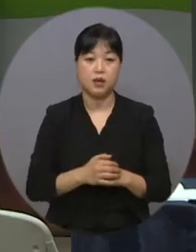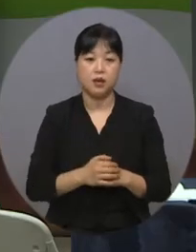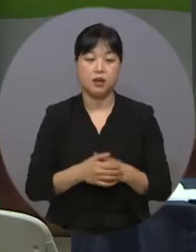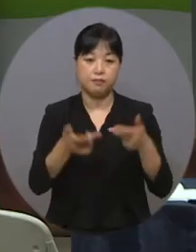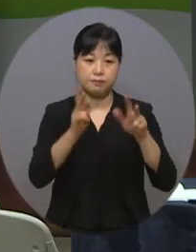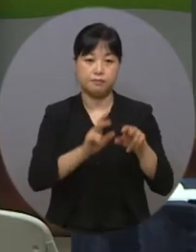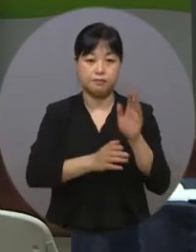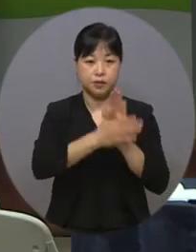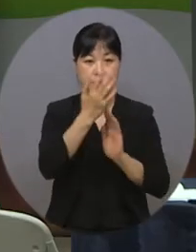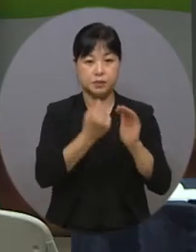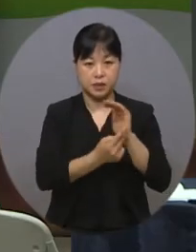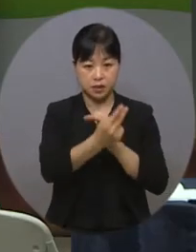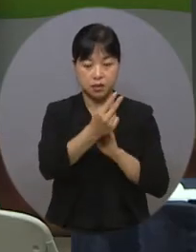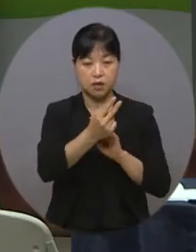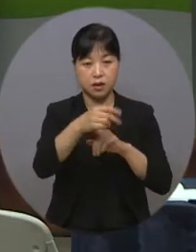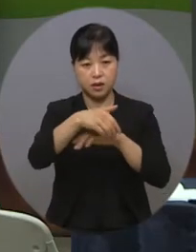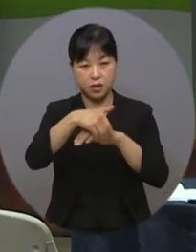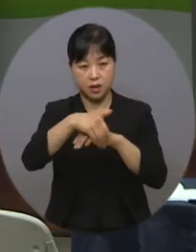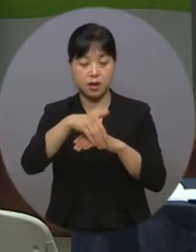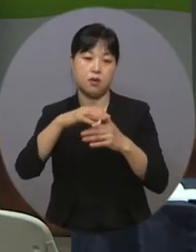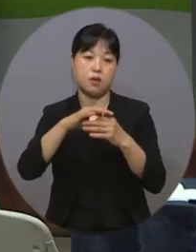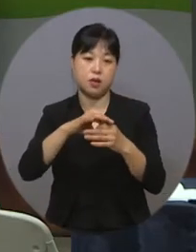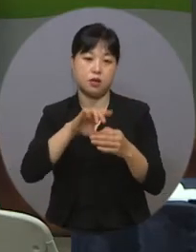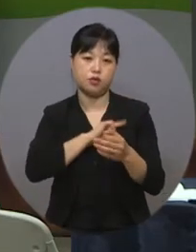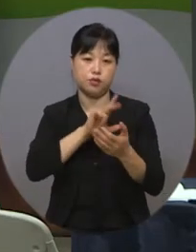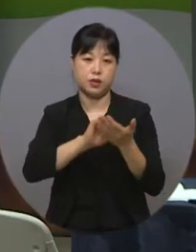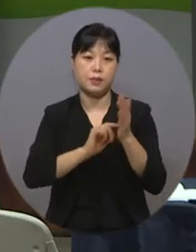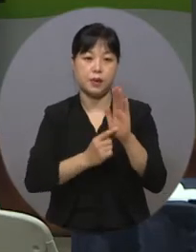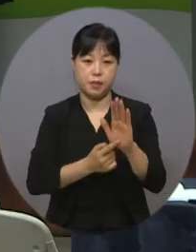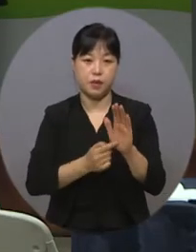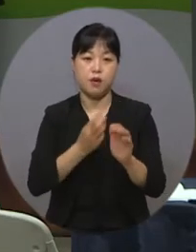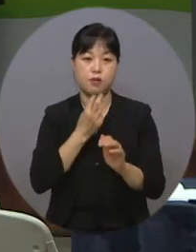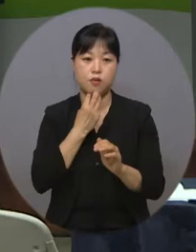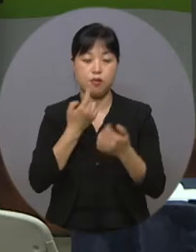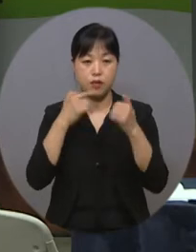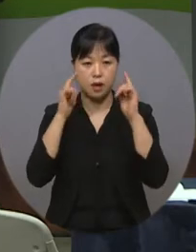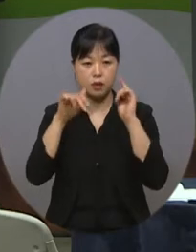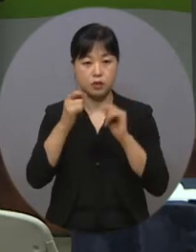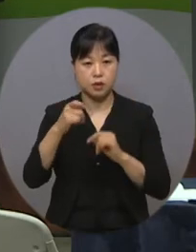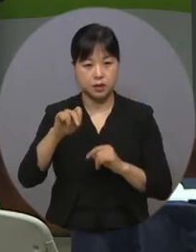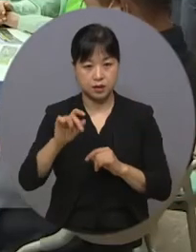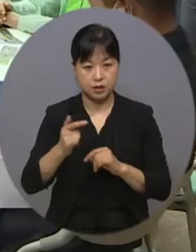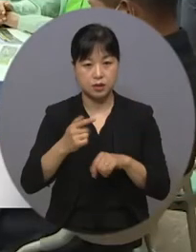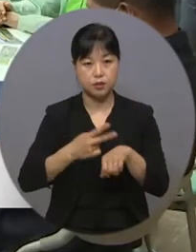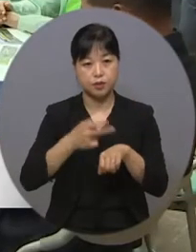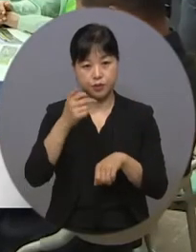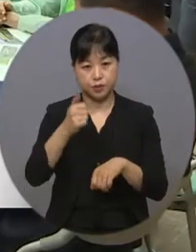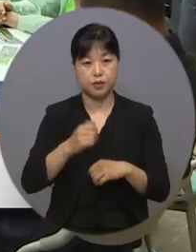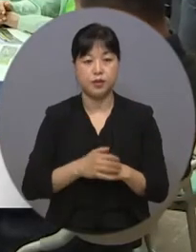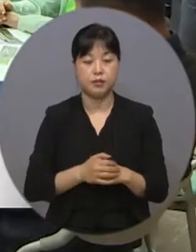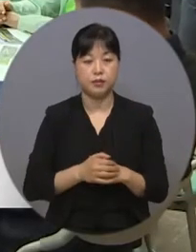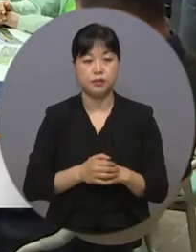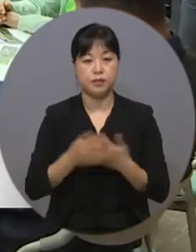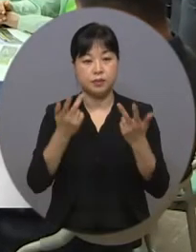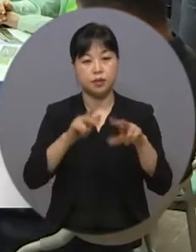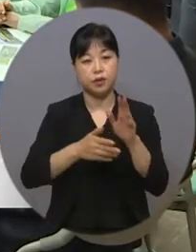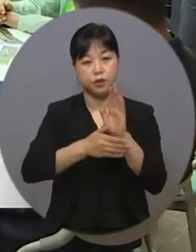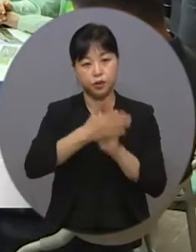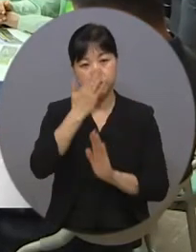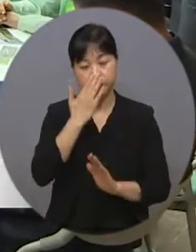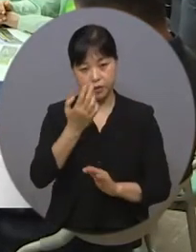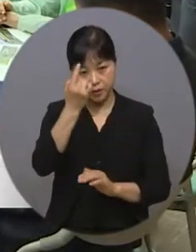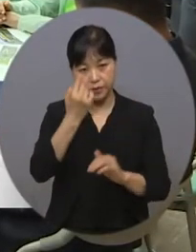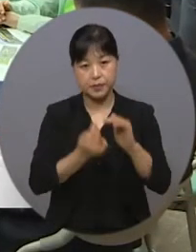비전과 전략에 대한 주제 발표에 나선 서울대 조경진 교수는 정원도시 순천